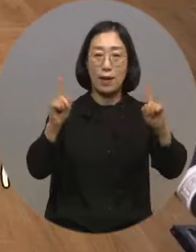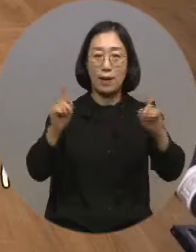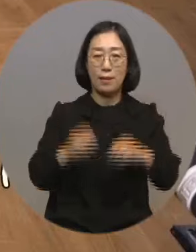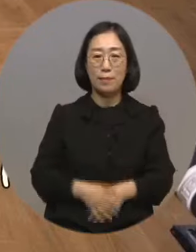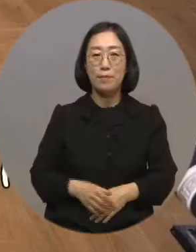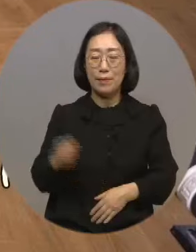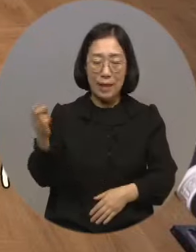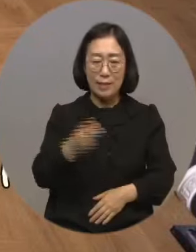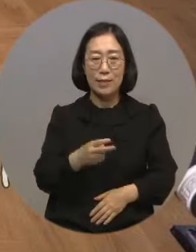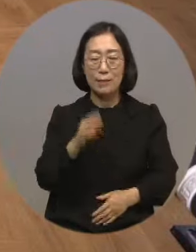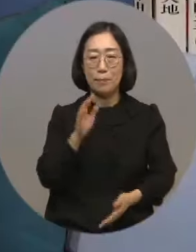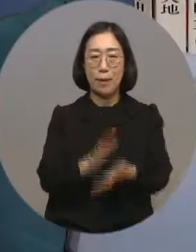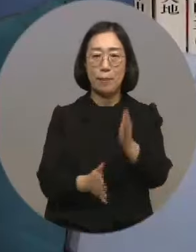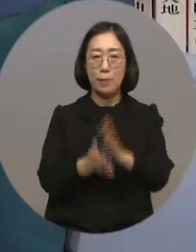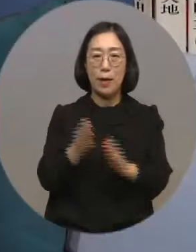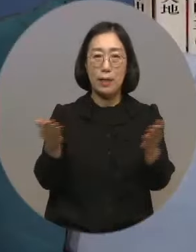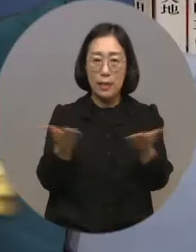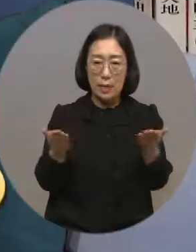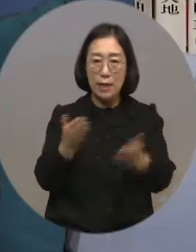일어나서 일하자.